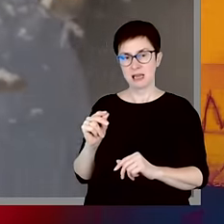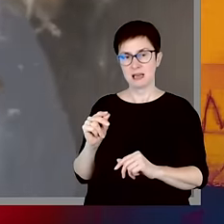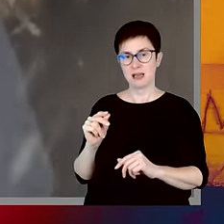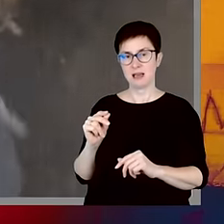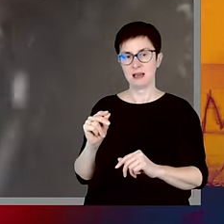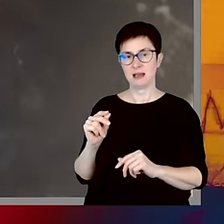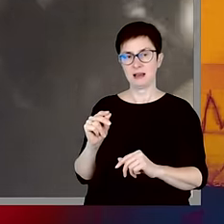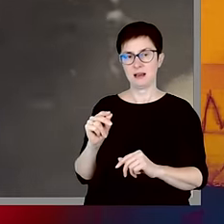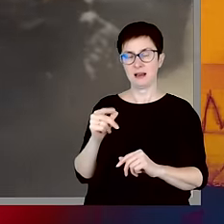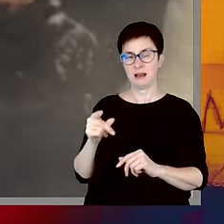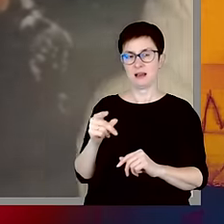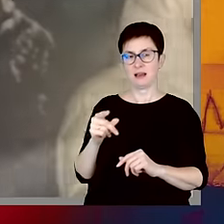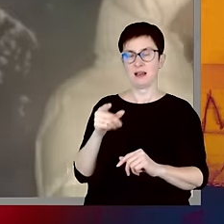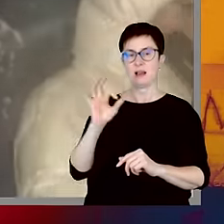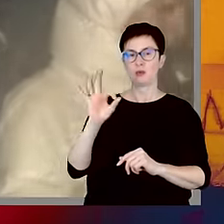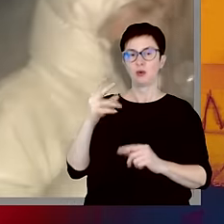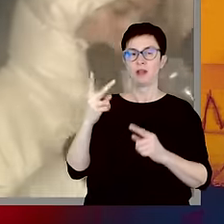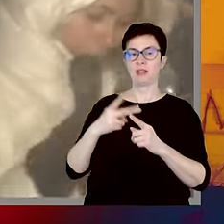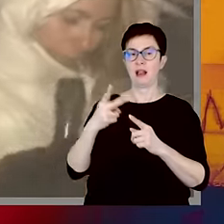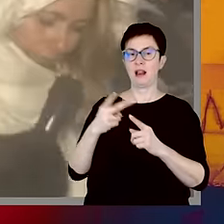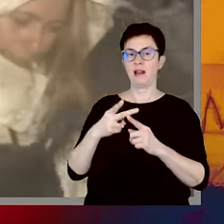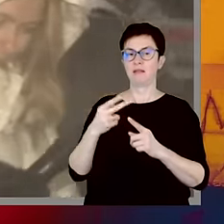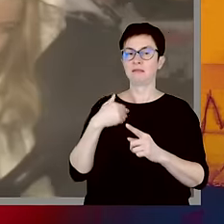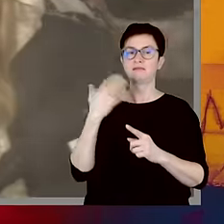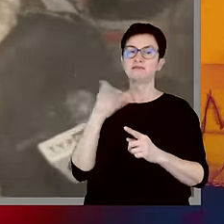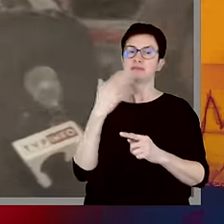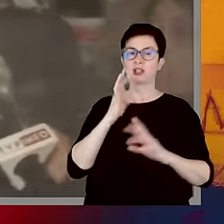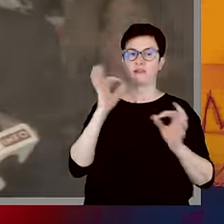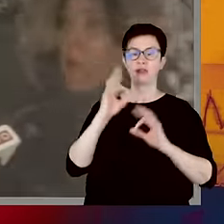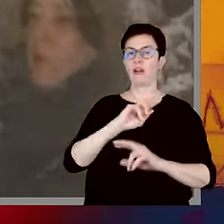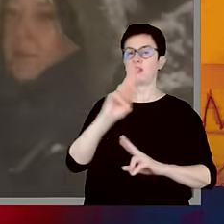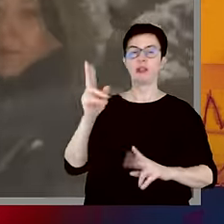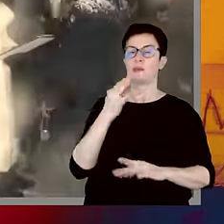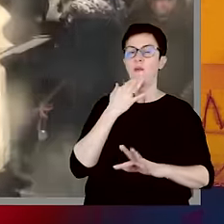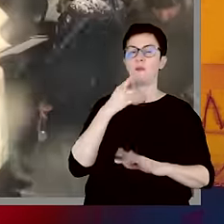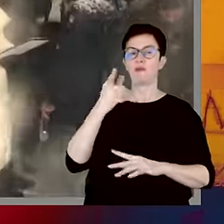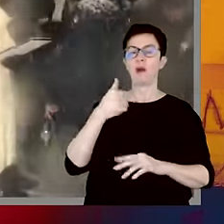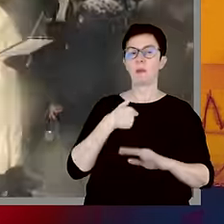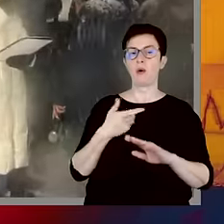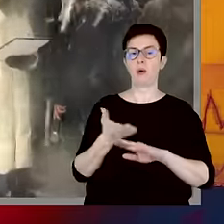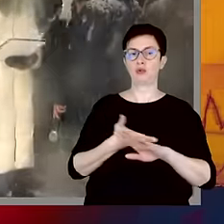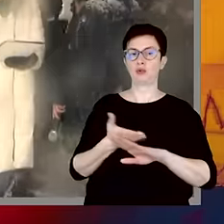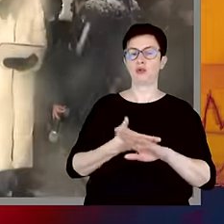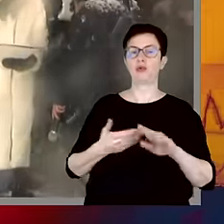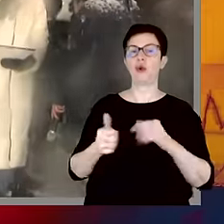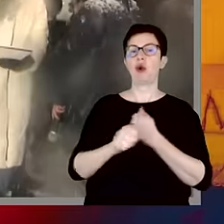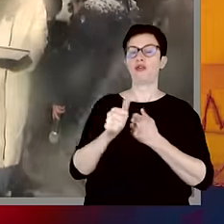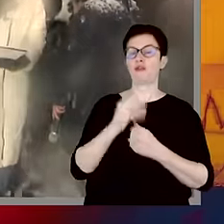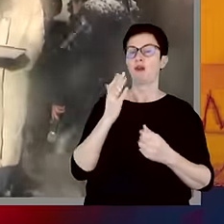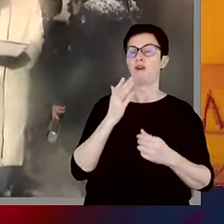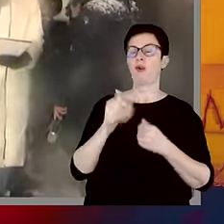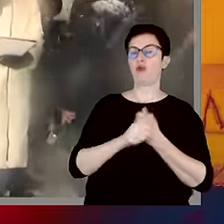w państwa telewizji, jak sobie przejrzałam informacje, nikt nie mówi o to, że fabrykowali dowody przeciwko osobom,